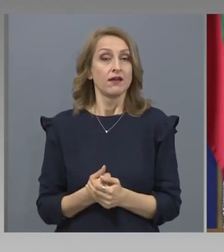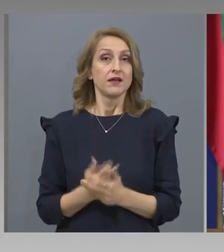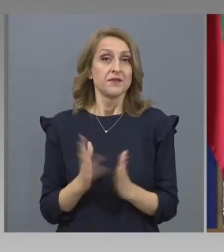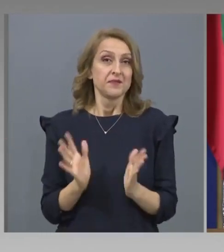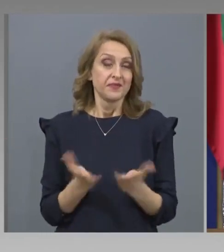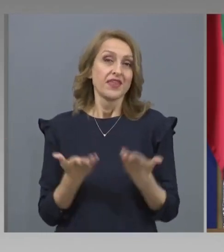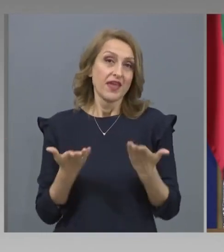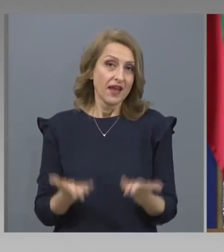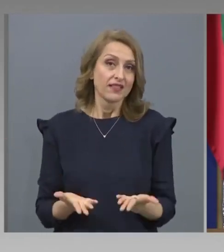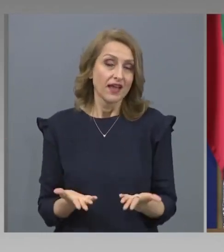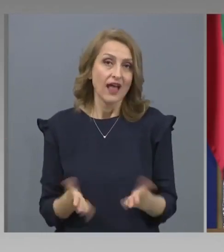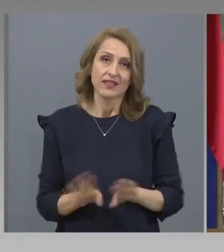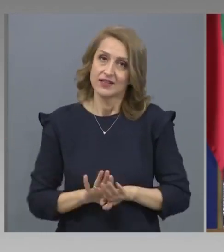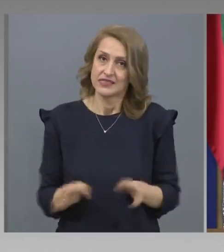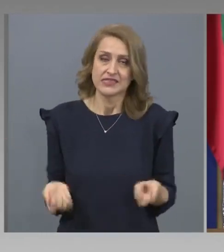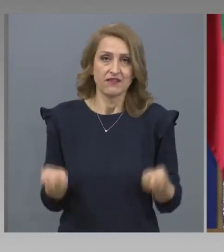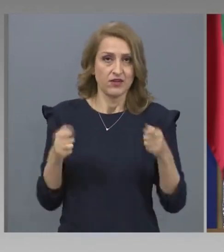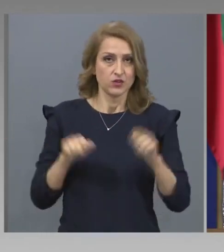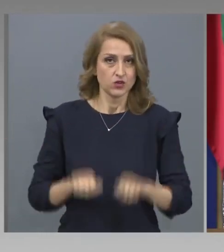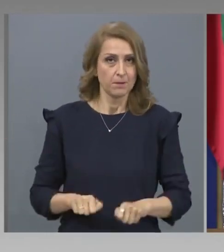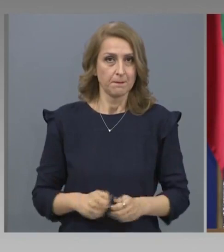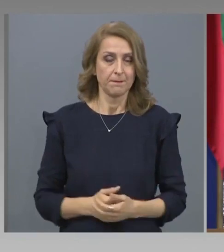нека така да завърша.